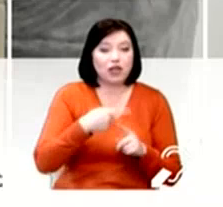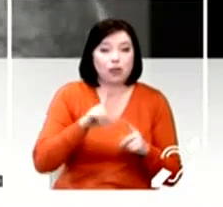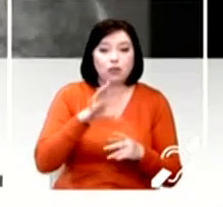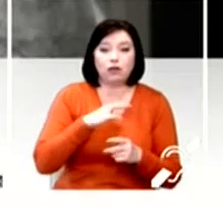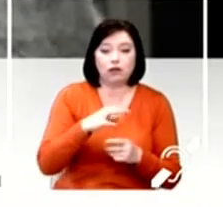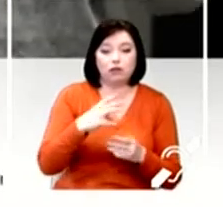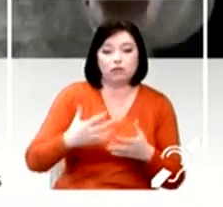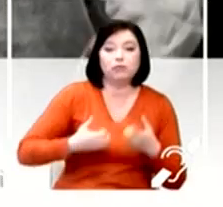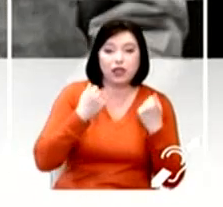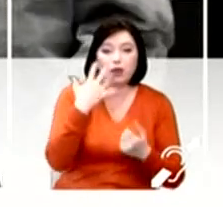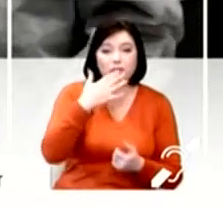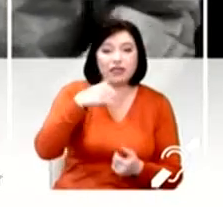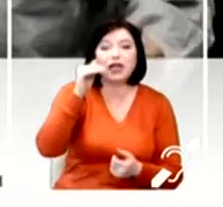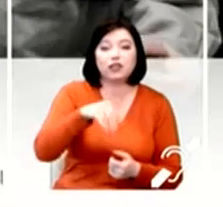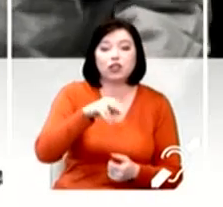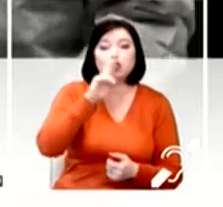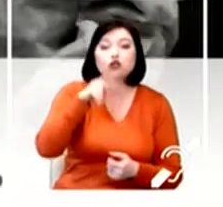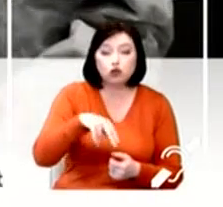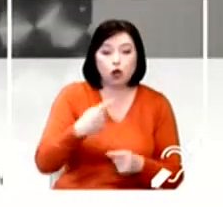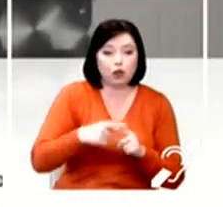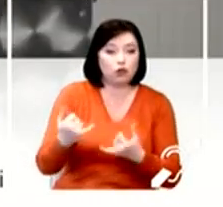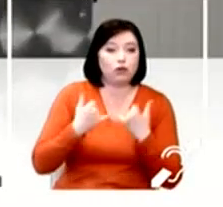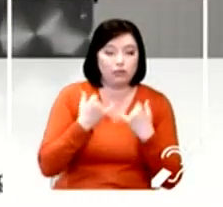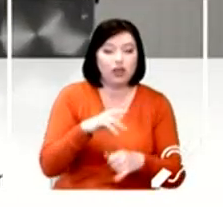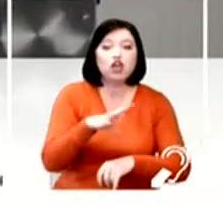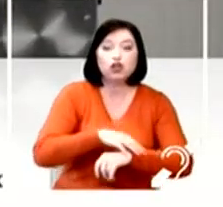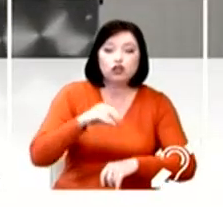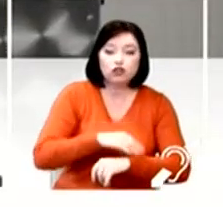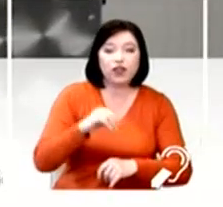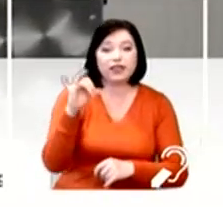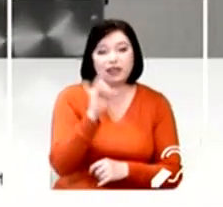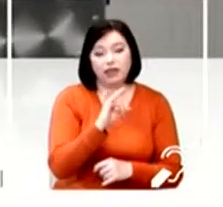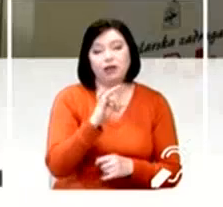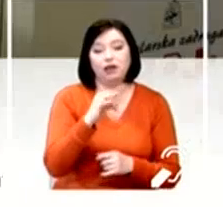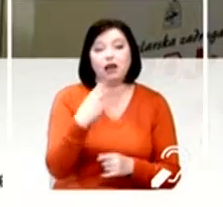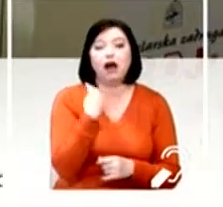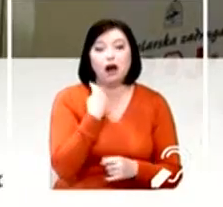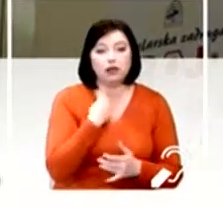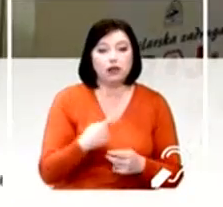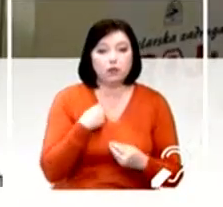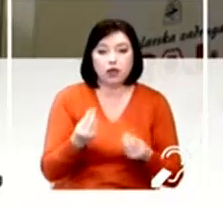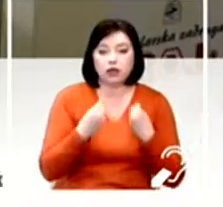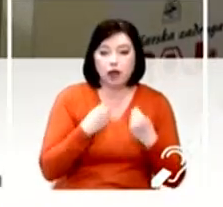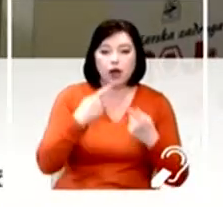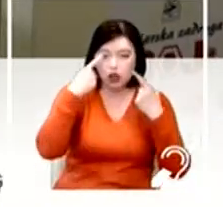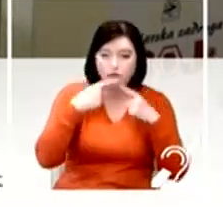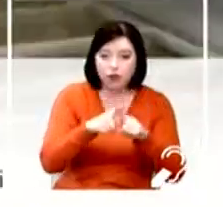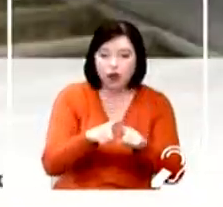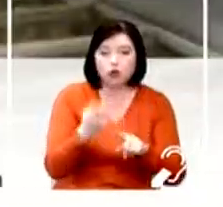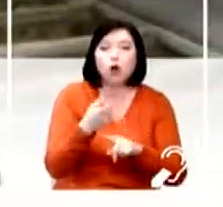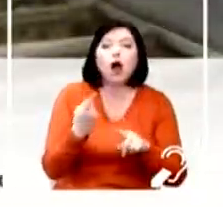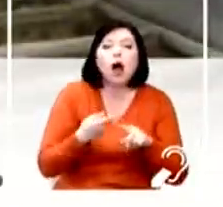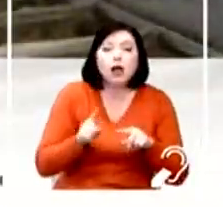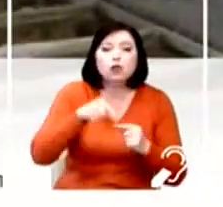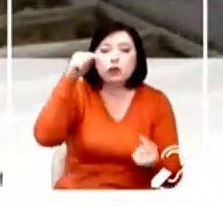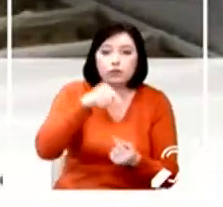în valoare de 50.000 de dolari oferit de guvernele Suediei și Marii Britanii. Ni s-a oferit un echipament strict